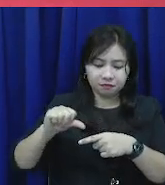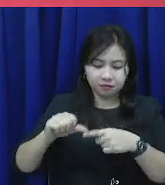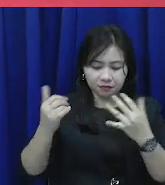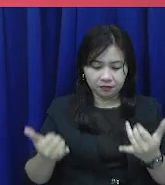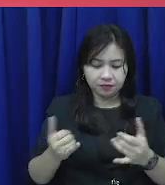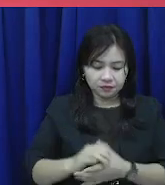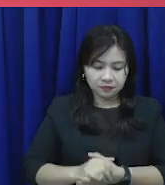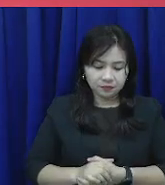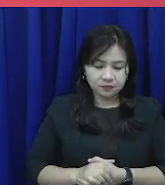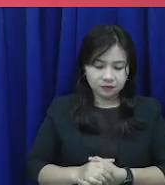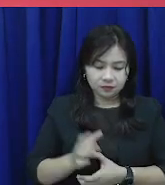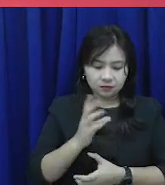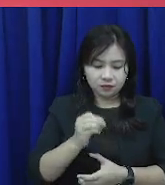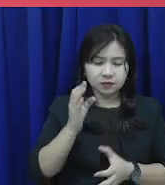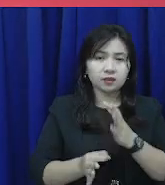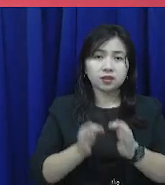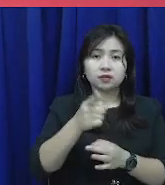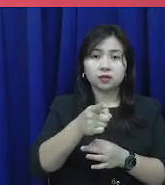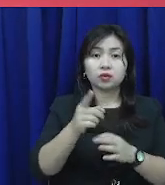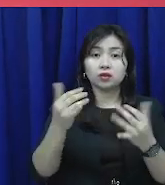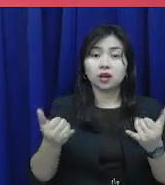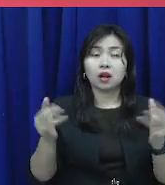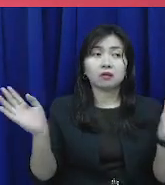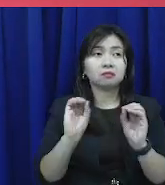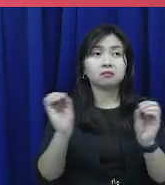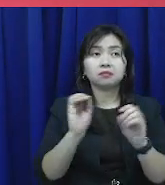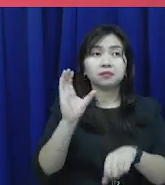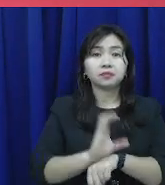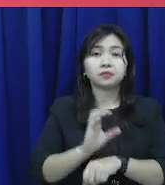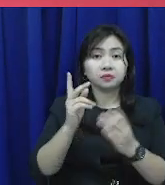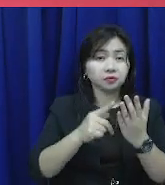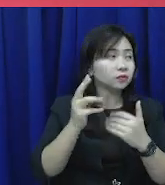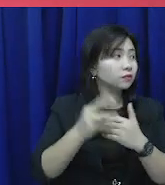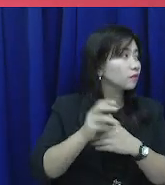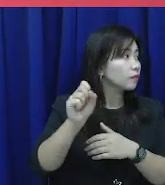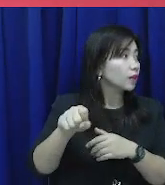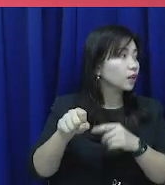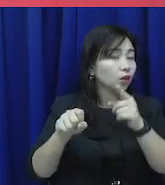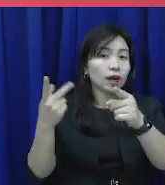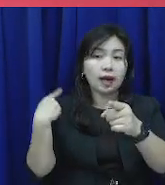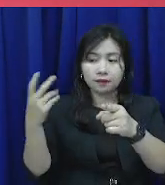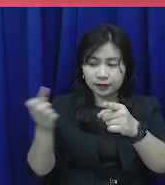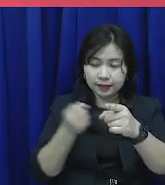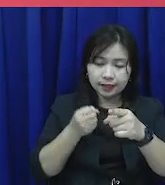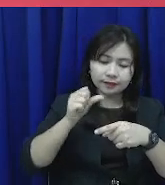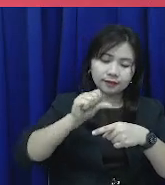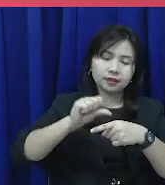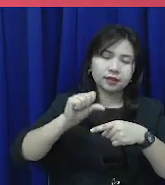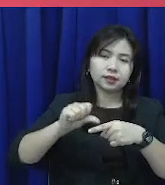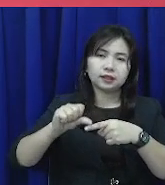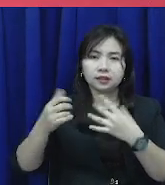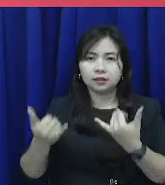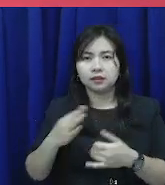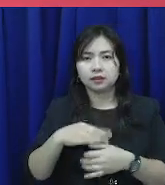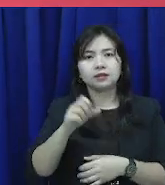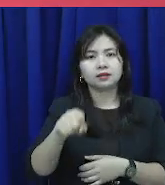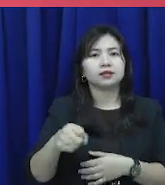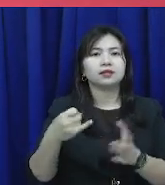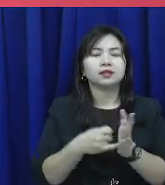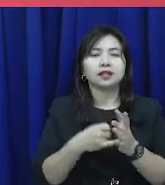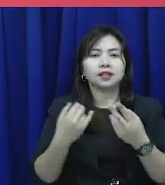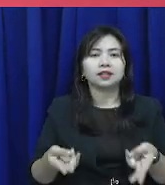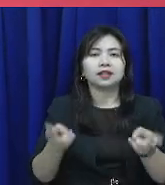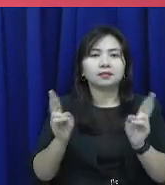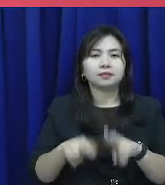naman pag Nagkataon na wala tayong church program sabihin may church service may seed ka na naman you see that and it's happening whole